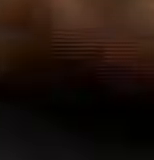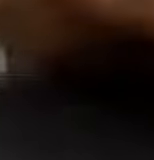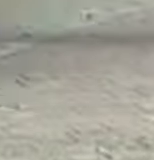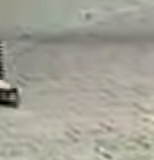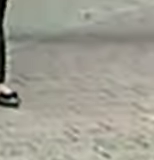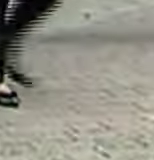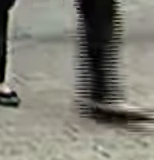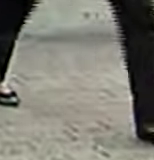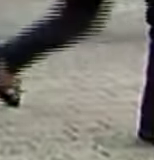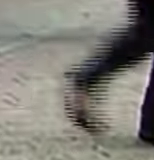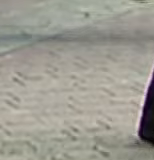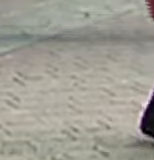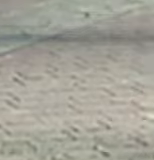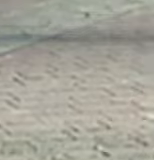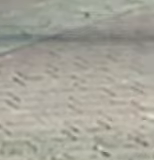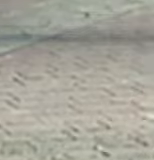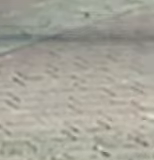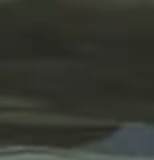ang pagtanggap sa tsa-tsa.